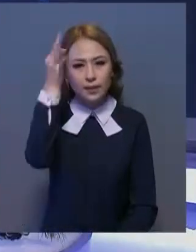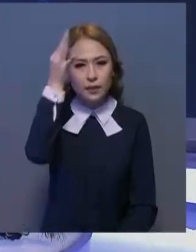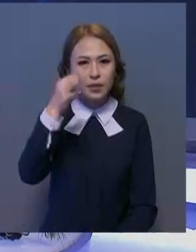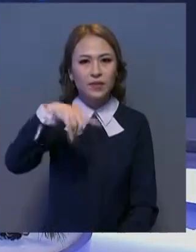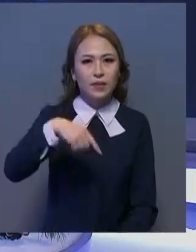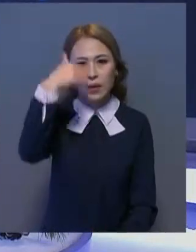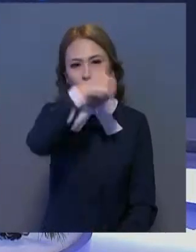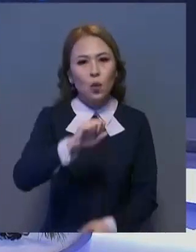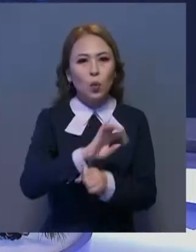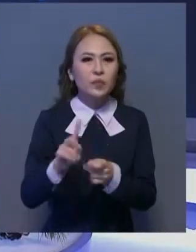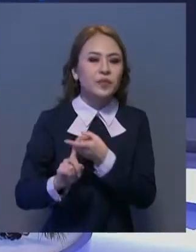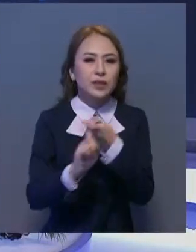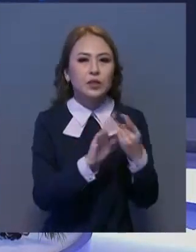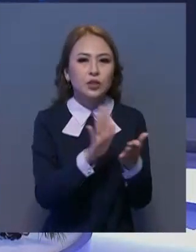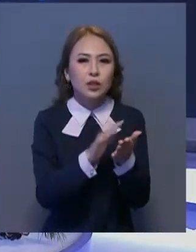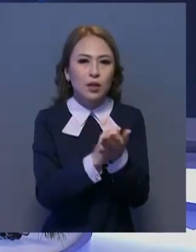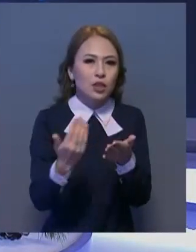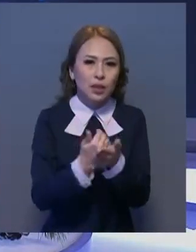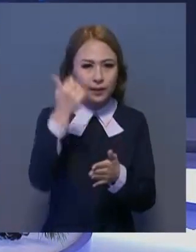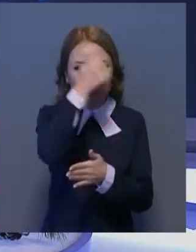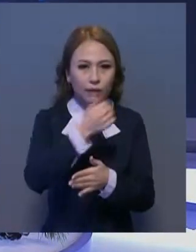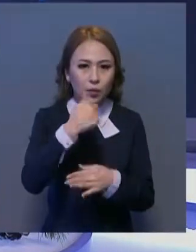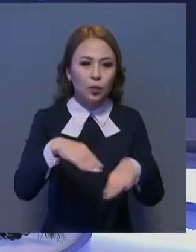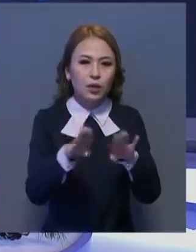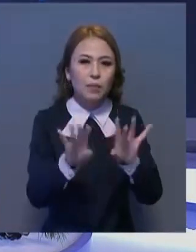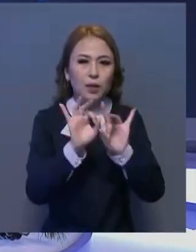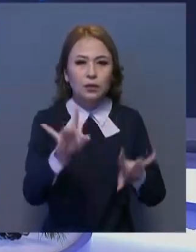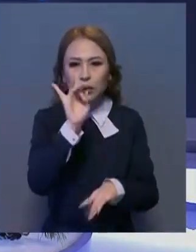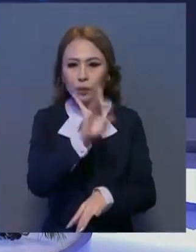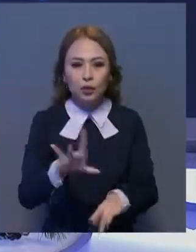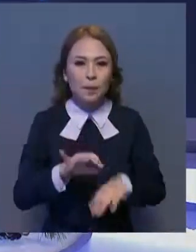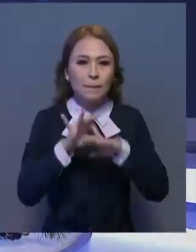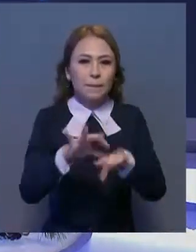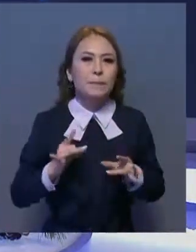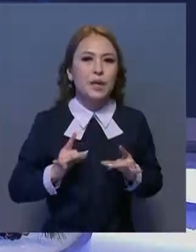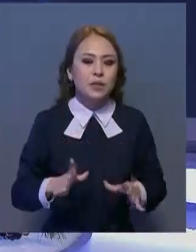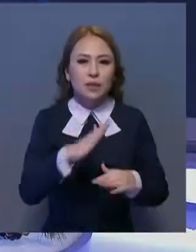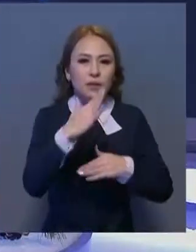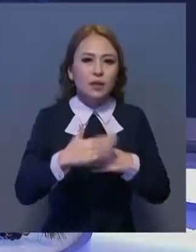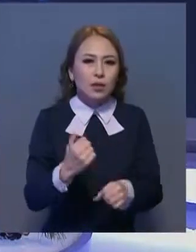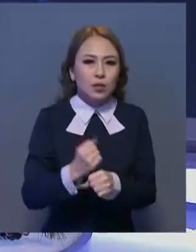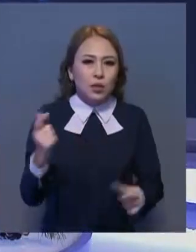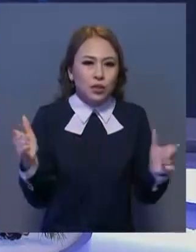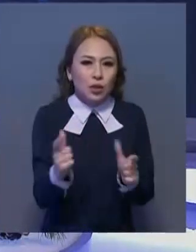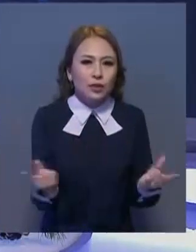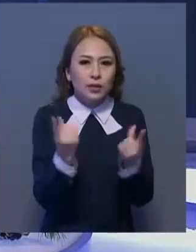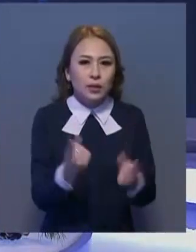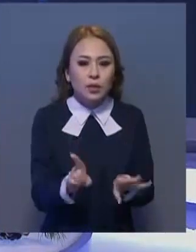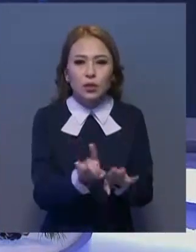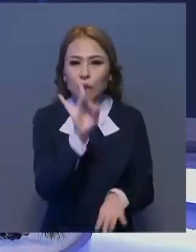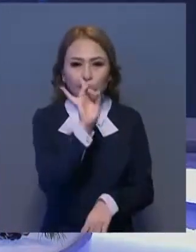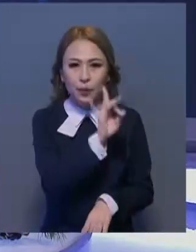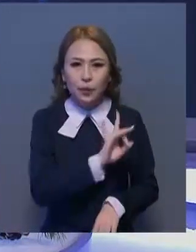Немістер биыл коронавирустың кесірінен жаңа жылды әдеттегідей атап өте алмайтын болды. Билік мереке күндері қатаң карантинді жеңілдетуге ниетті